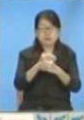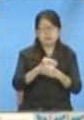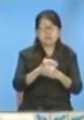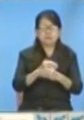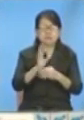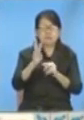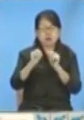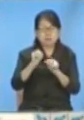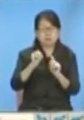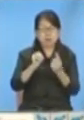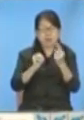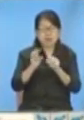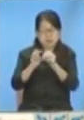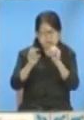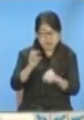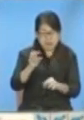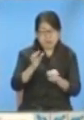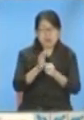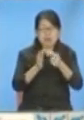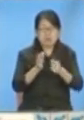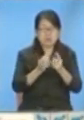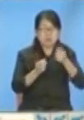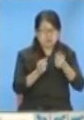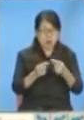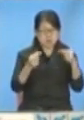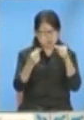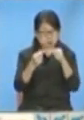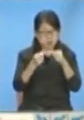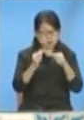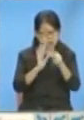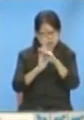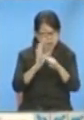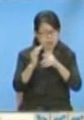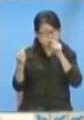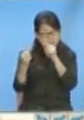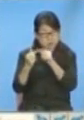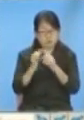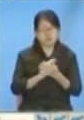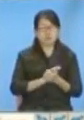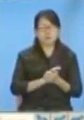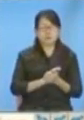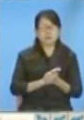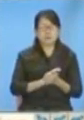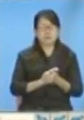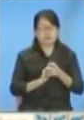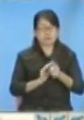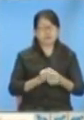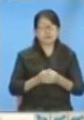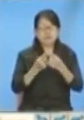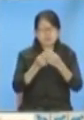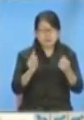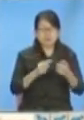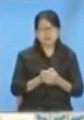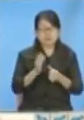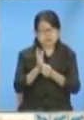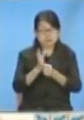ใหม่หรือตัดทอนหรือแก้ไขมาตราเดิมต้องไม่ขัดกับหลักการแห่งร่างรัฐธรรมนูญที่แก้ไขเพิ่มเติมเว้นแต่การ